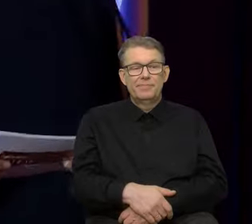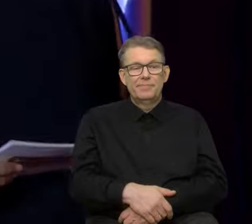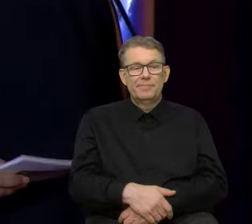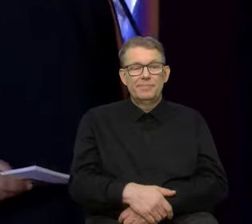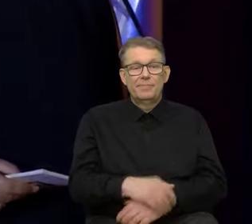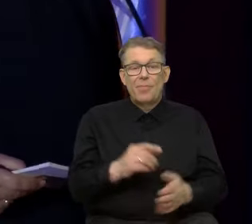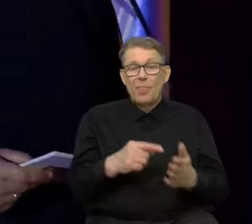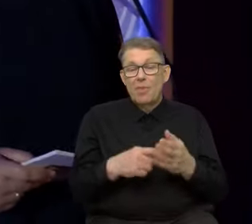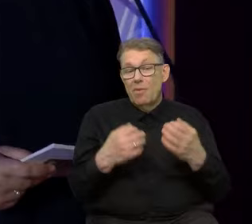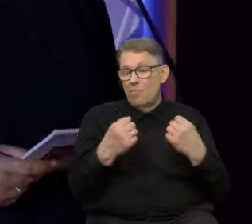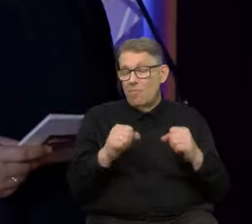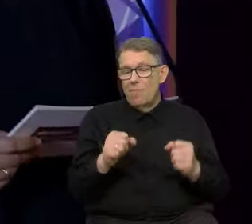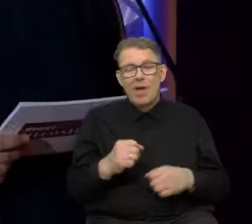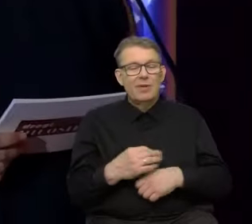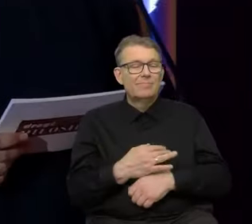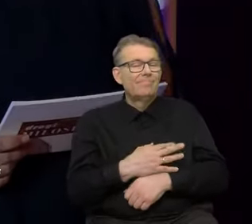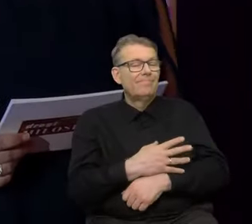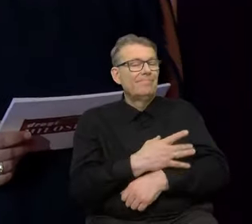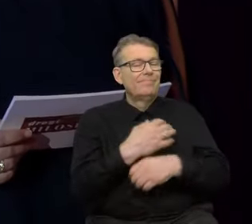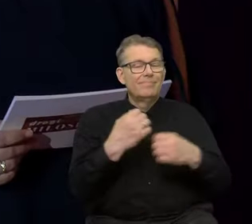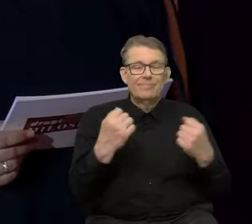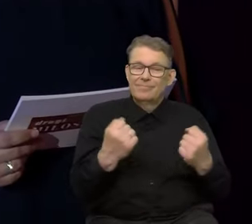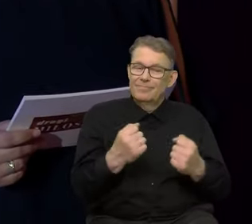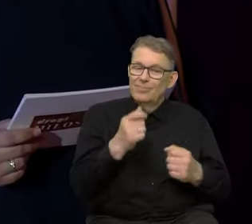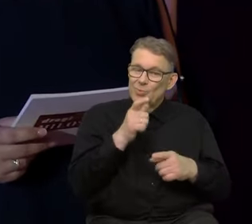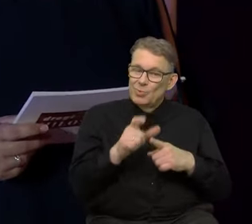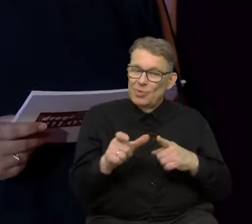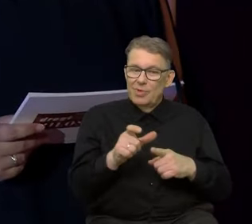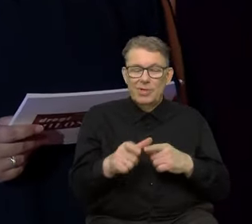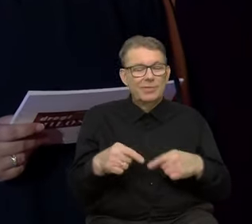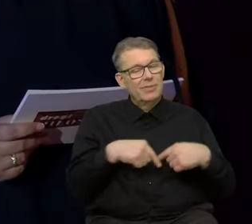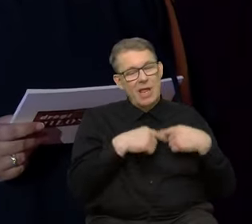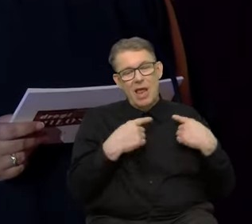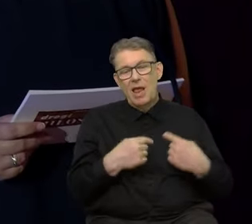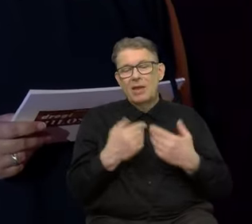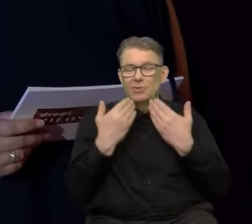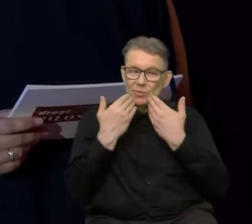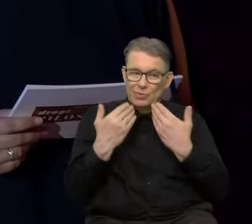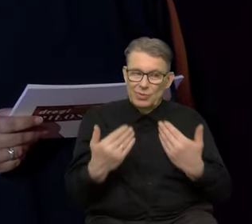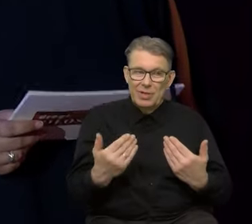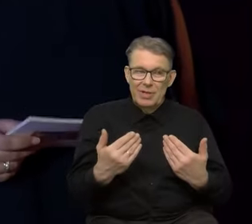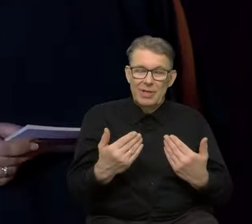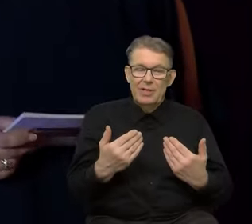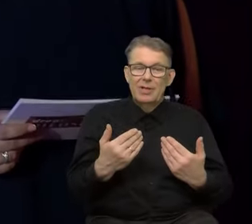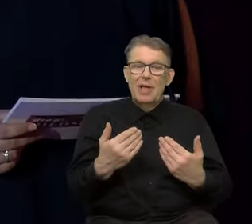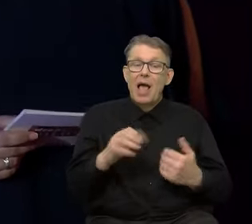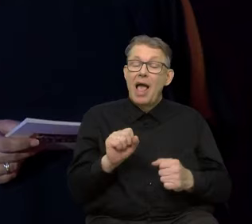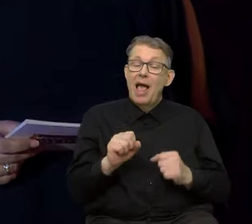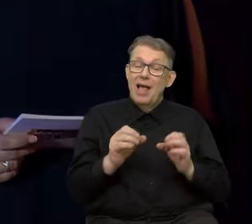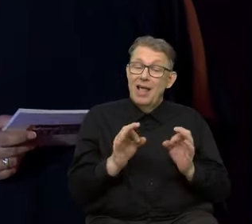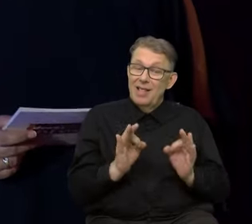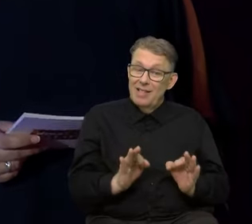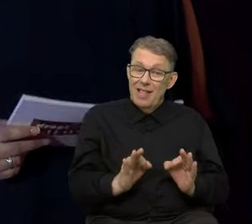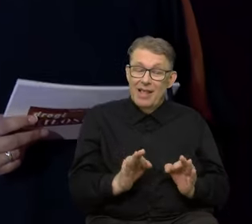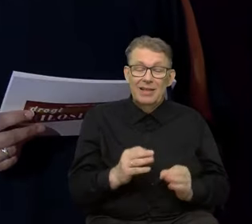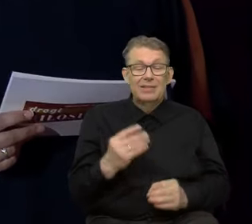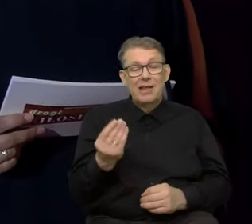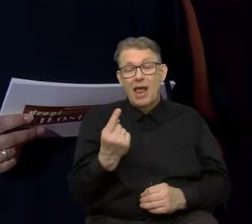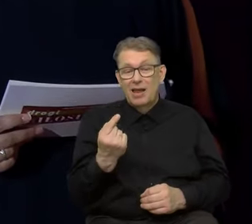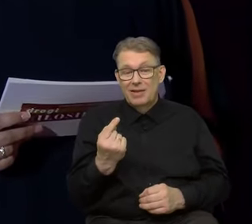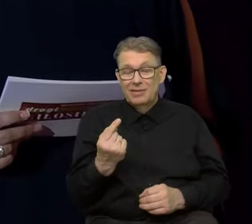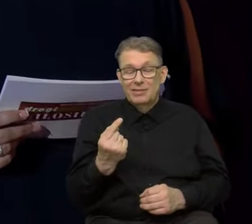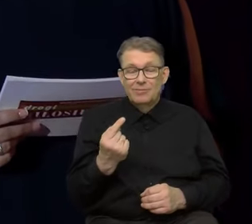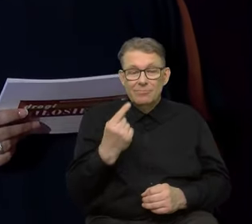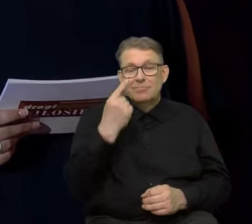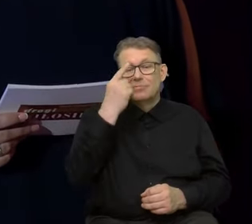To bardzo poruszające i głębokie słowa. Serdecznie dziękujemy. A teraz jeszcze raz